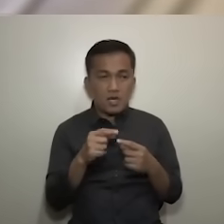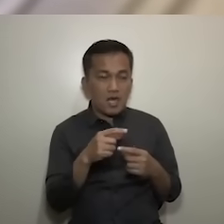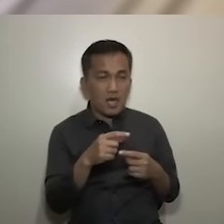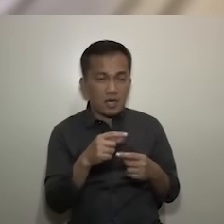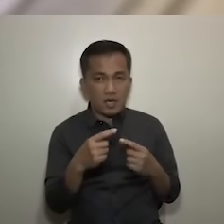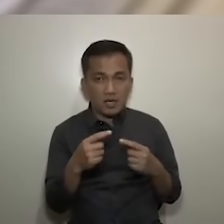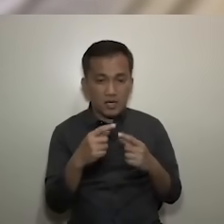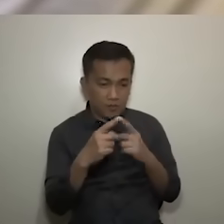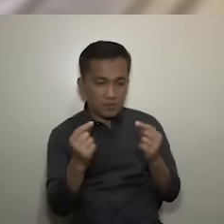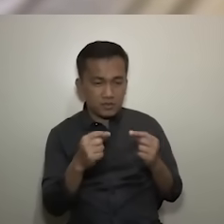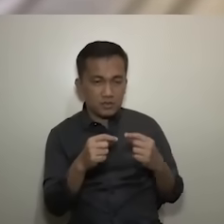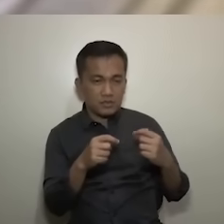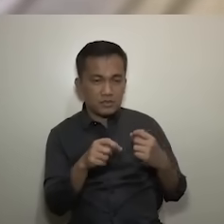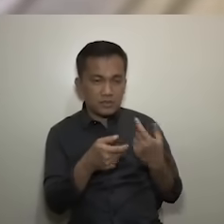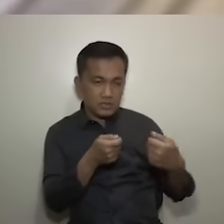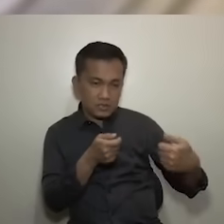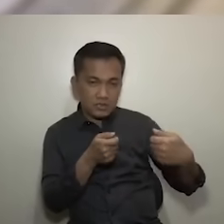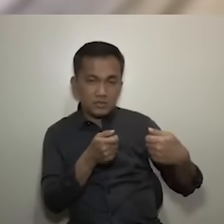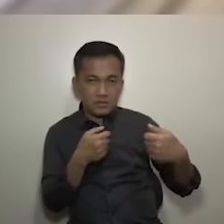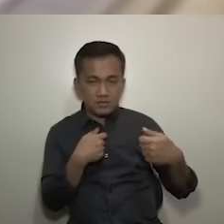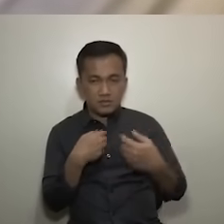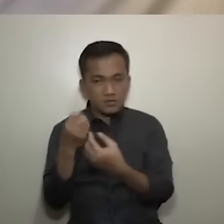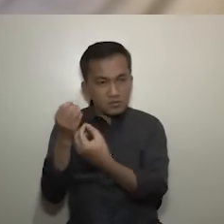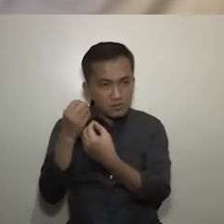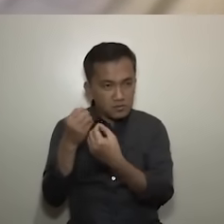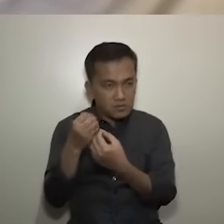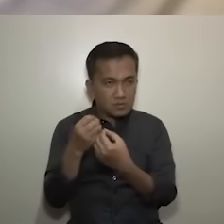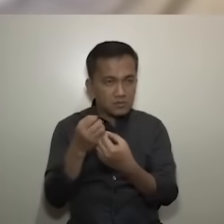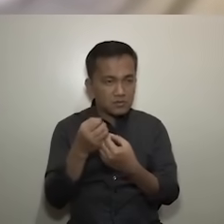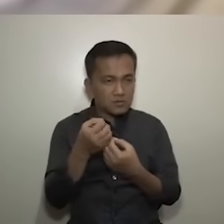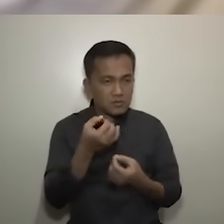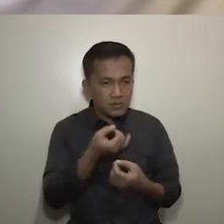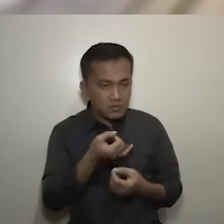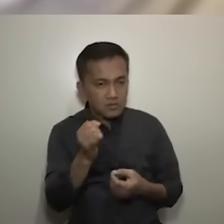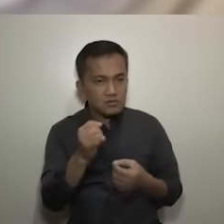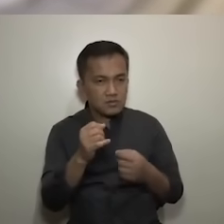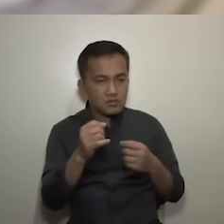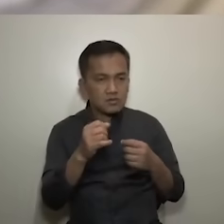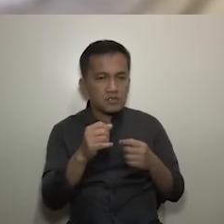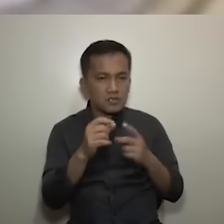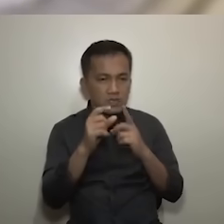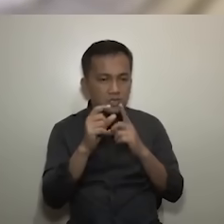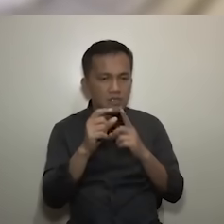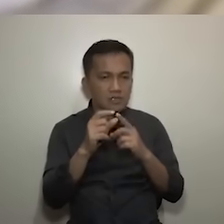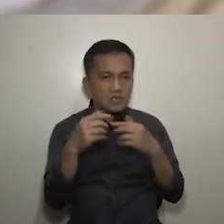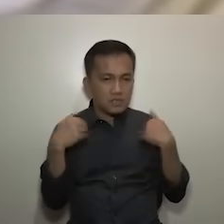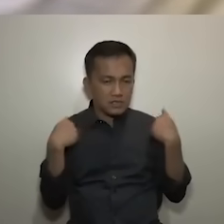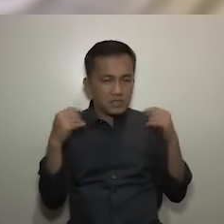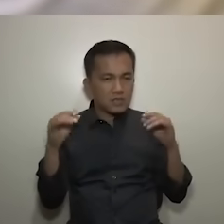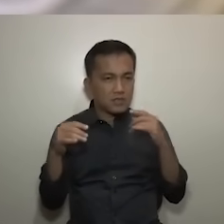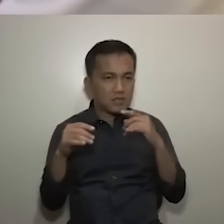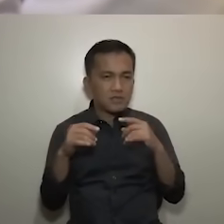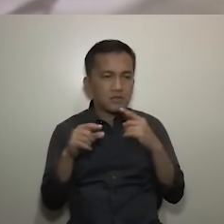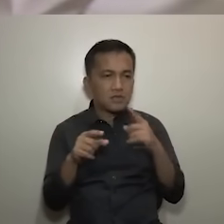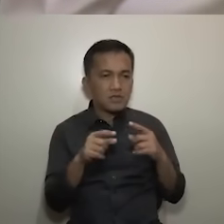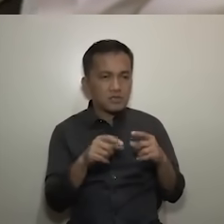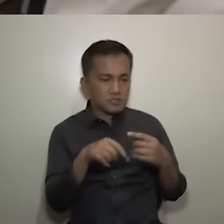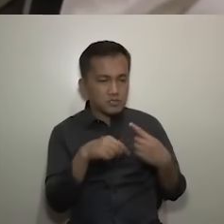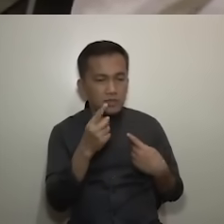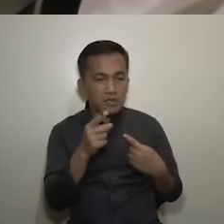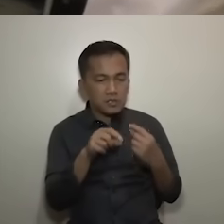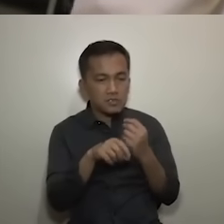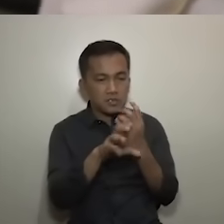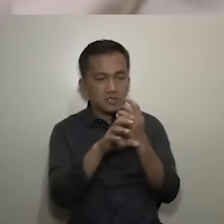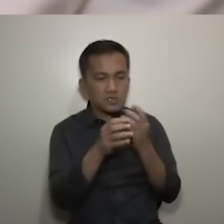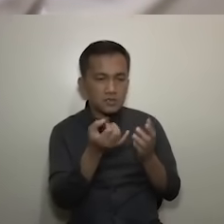ko, tinuruan din niya ako na invite niya ako doon sa Angel Word. Kasi sinabi ko sa kanya yung ka-chat ko na